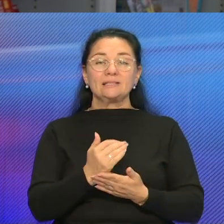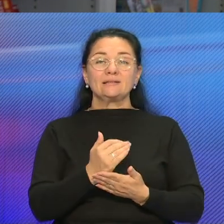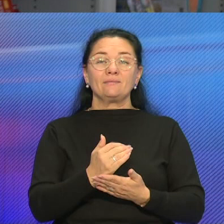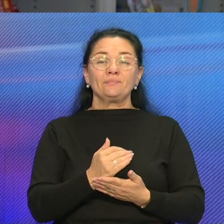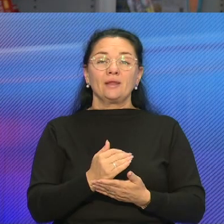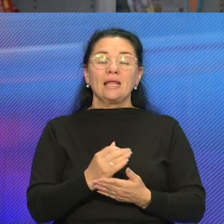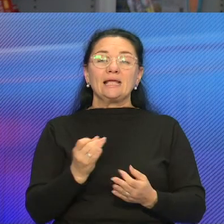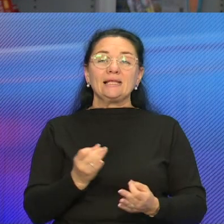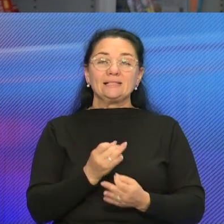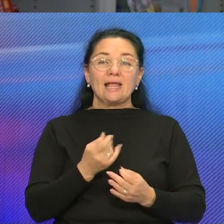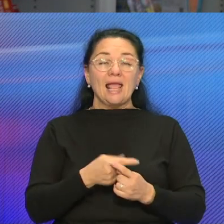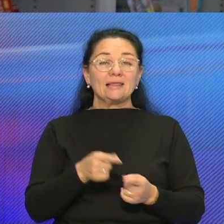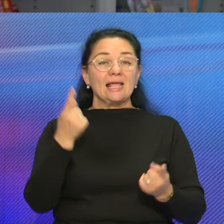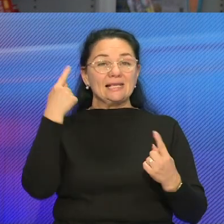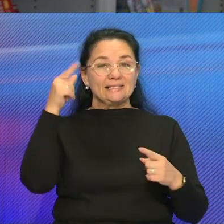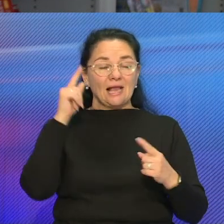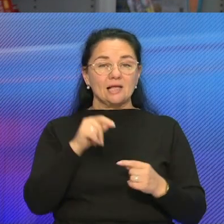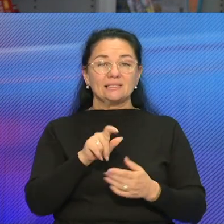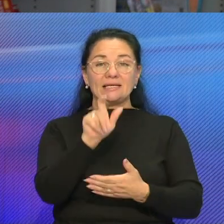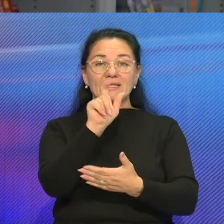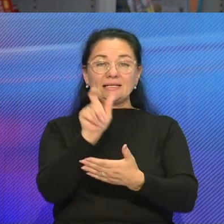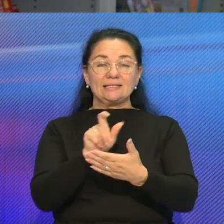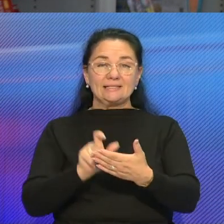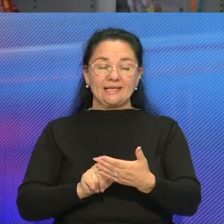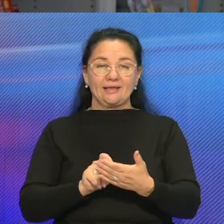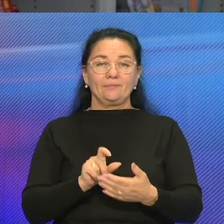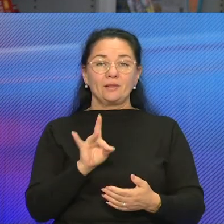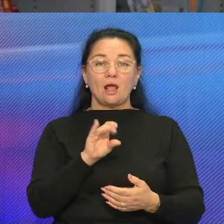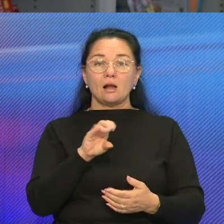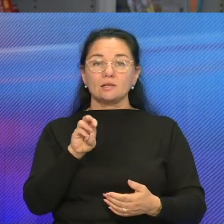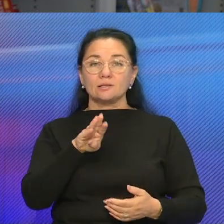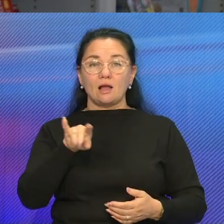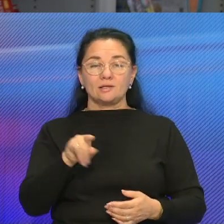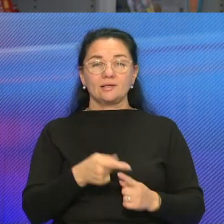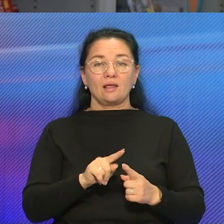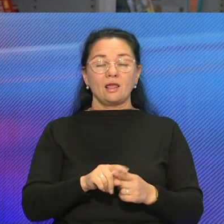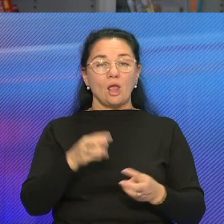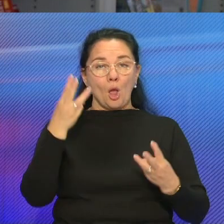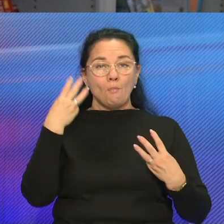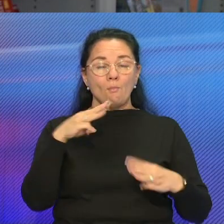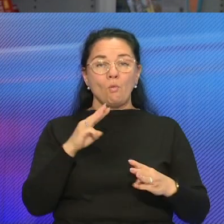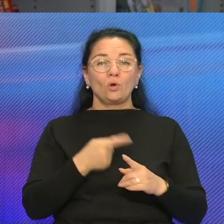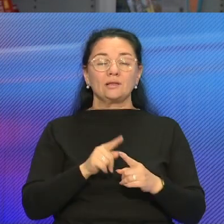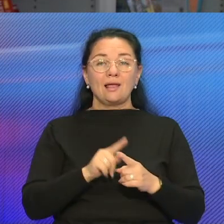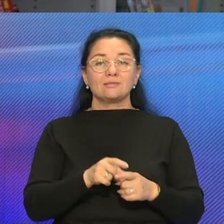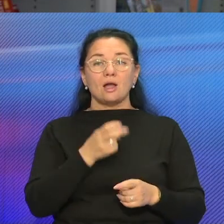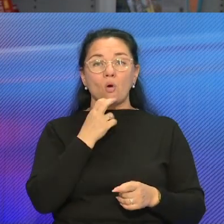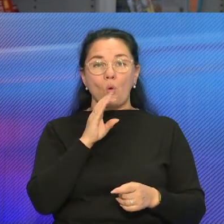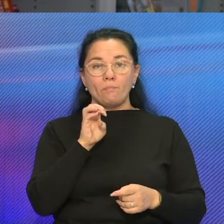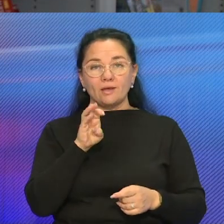Гэта і казкі, і вершы, і опавядання, і модныя на сёняшній дзень графічныя раманы, коміксы, ці